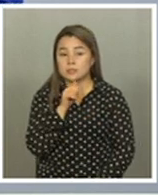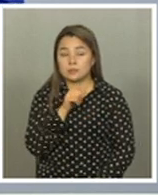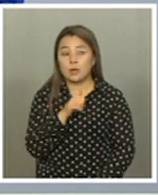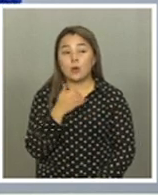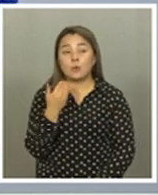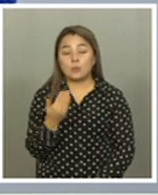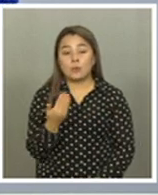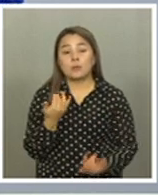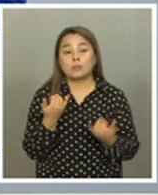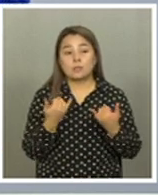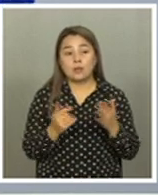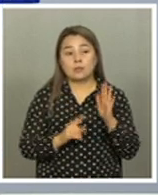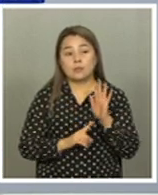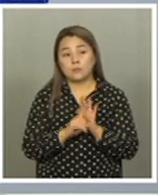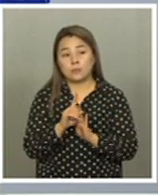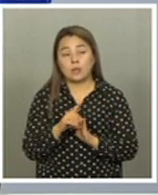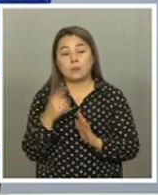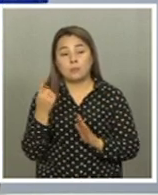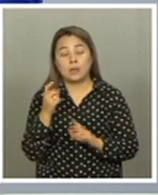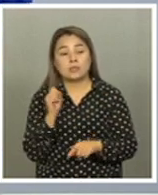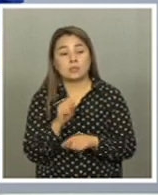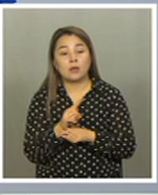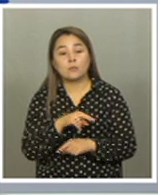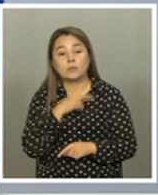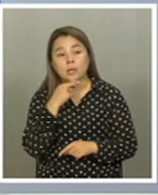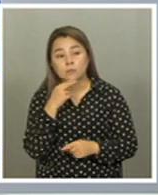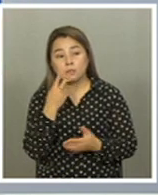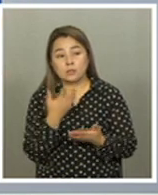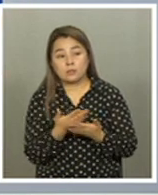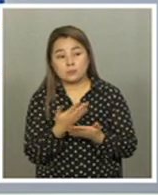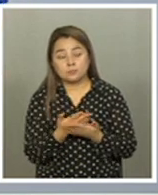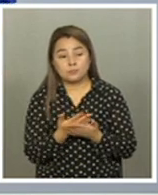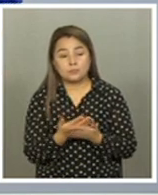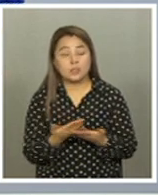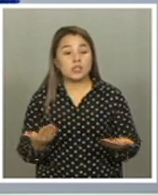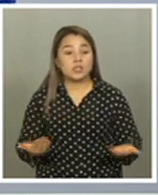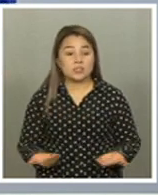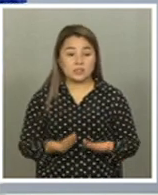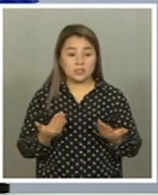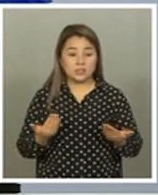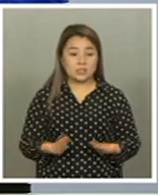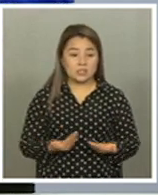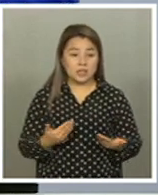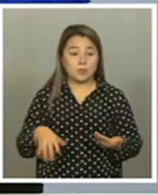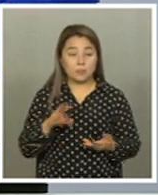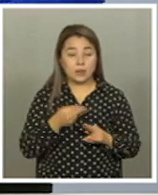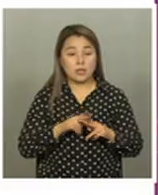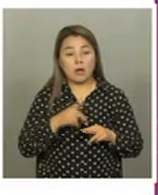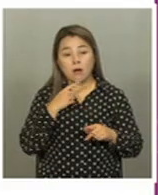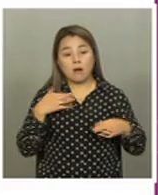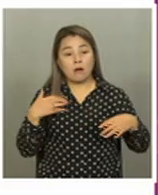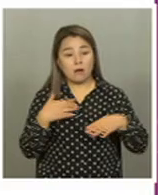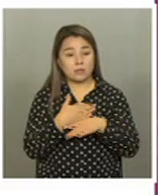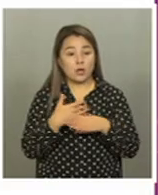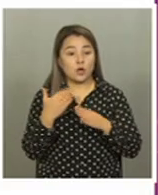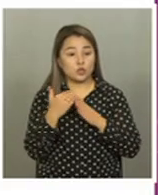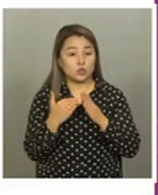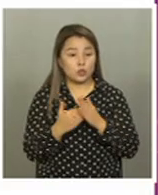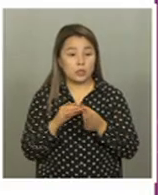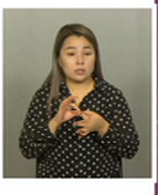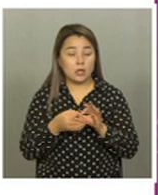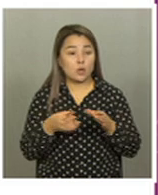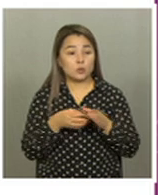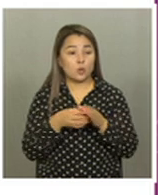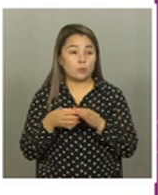болса, бірінші тапсырмаға назар аударыңыздар. Тіршілік иелерін қан айналым жүйесі бойынша